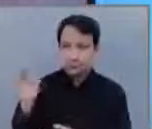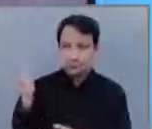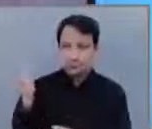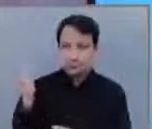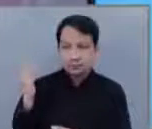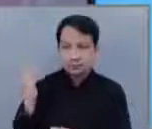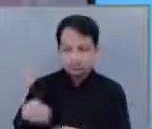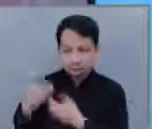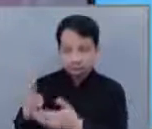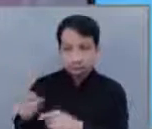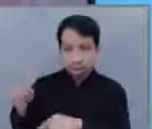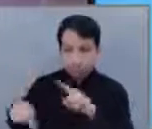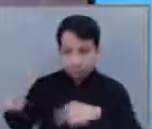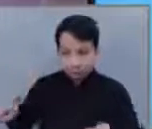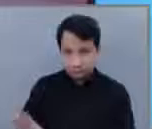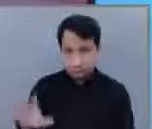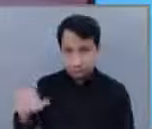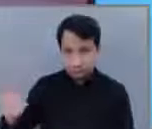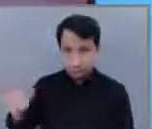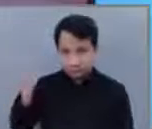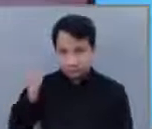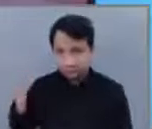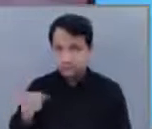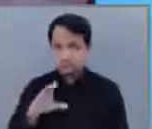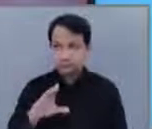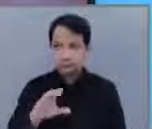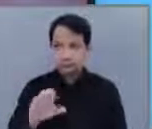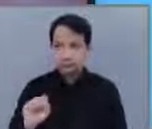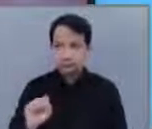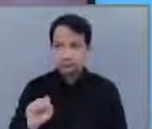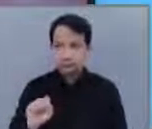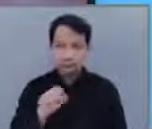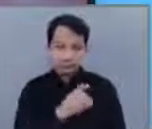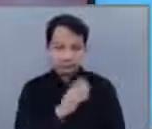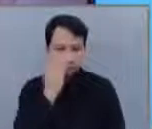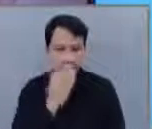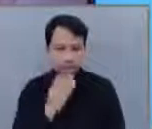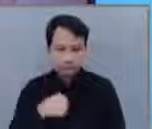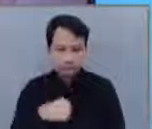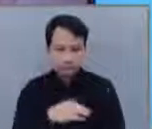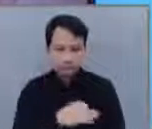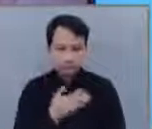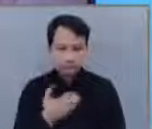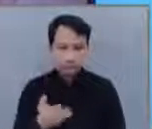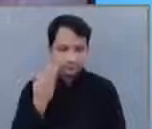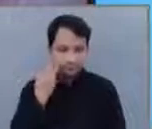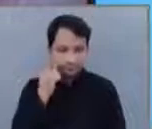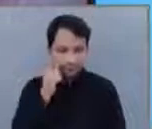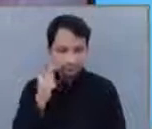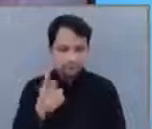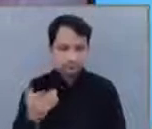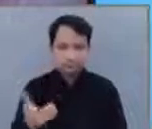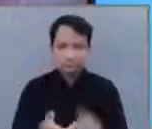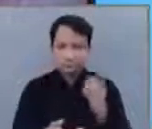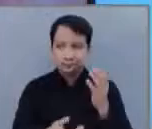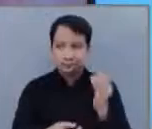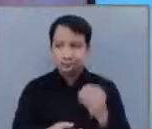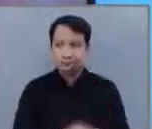ibang activity ang handog ng CSC sa lahat ng manggagawa ng gobyerno. Si Mela Lesmora sa detalye. Rise and shine,